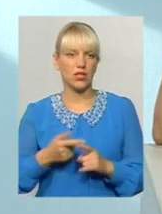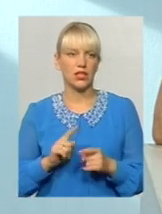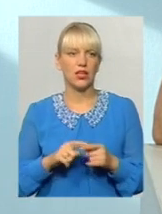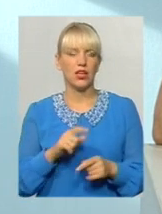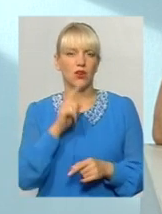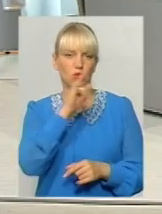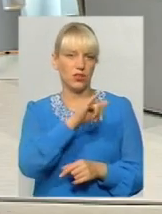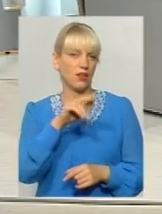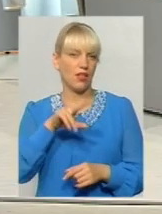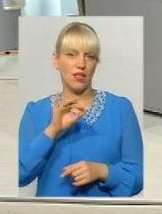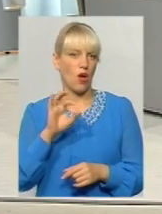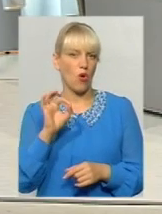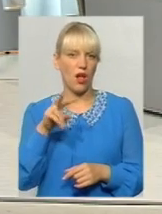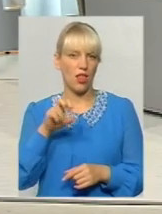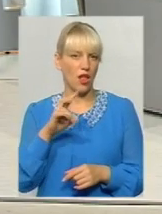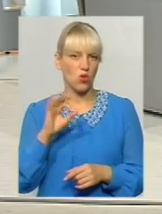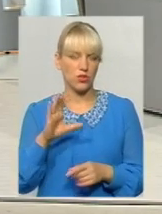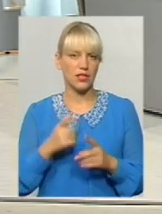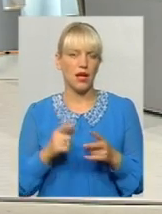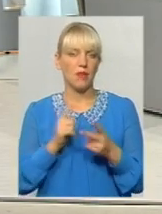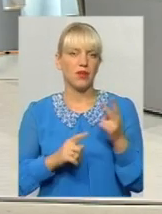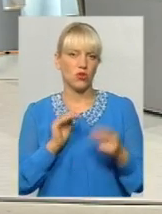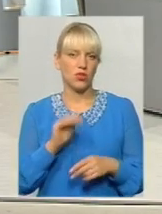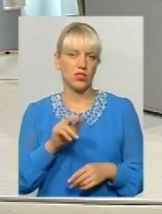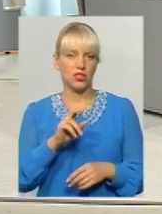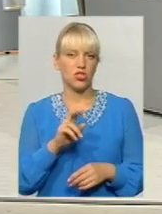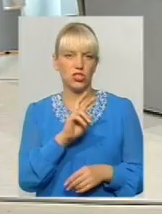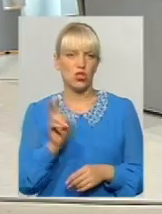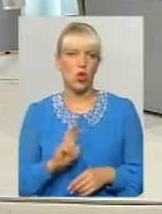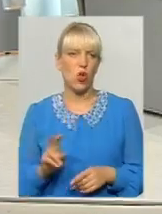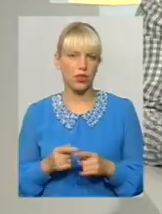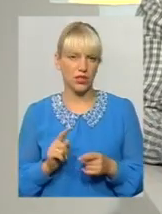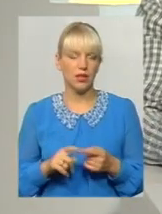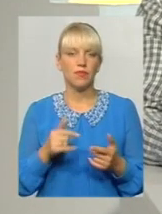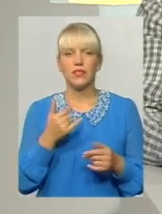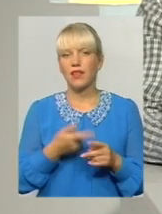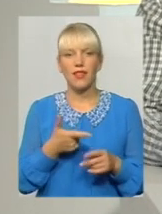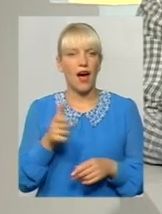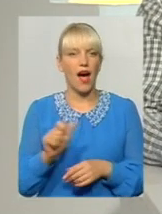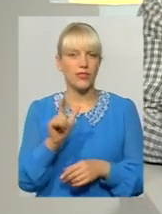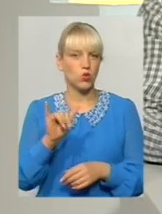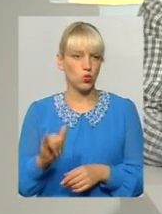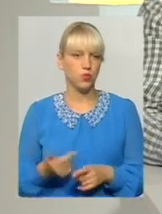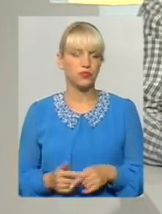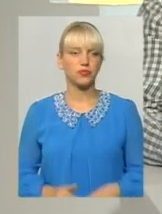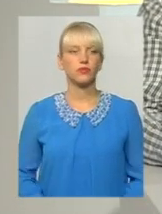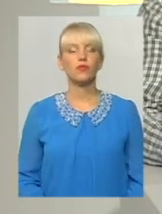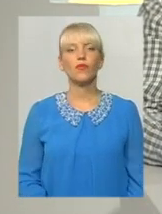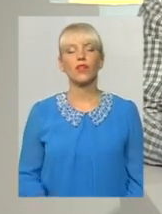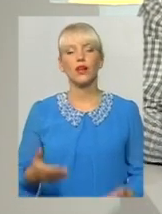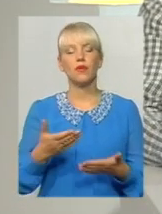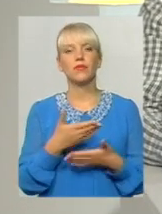1500 злотих? Де Оланос коштує 1500 злотих на газу? Окей. Разом з тим, зараз в Україні спостерігається практика,